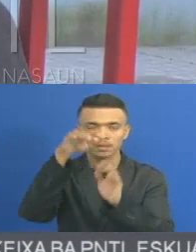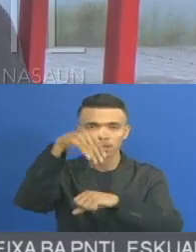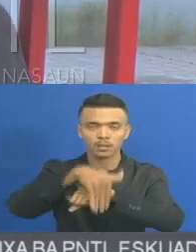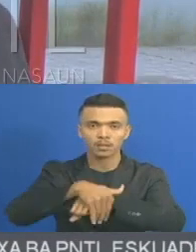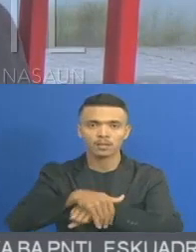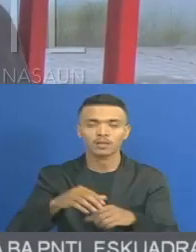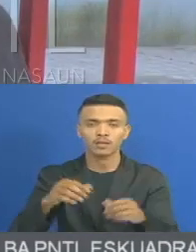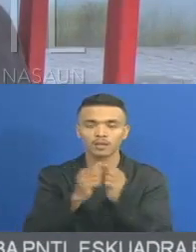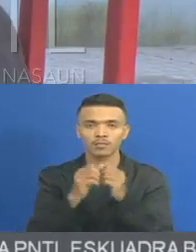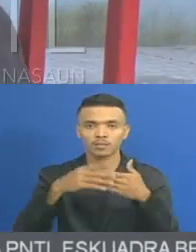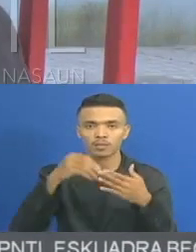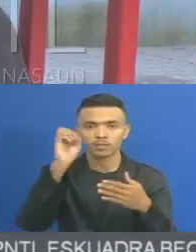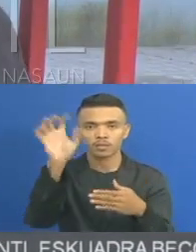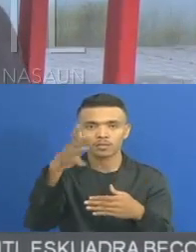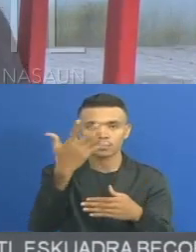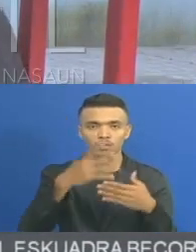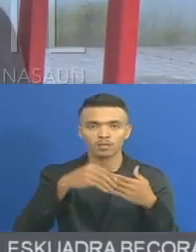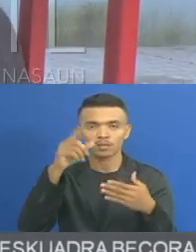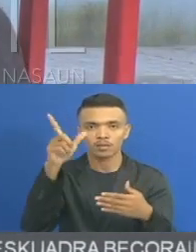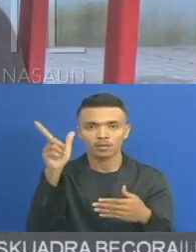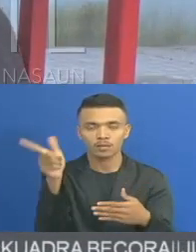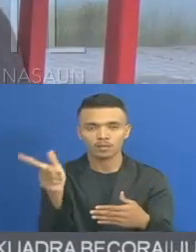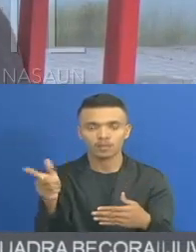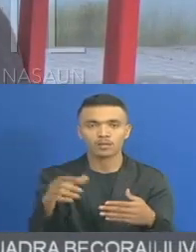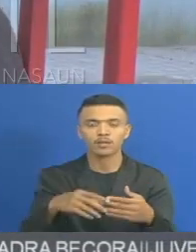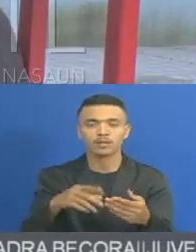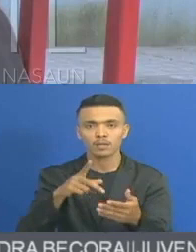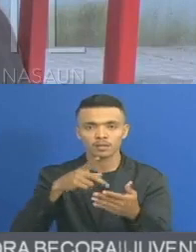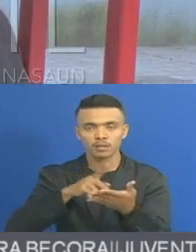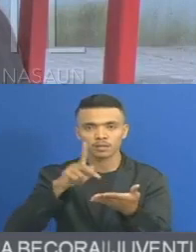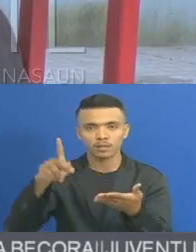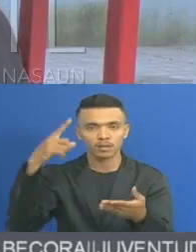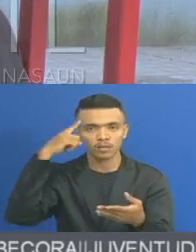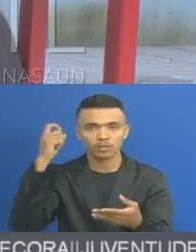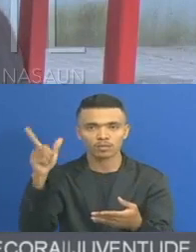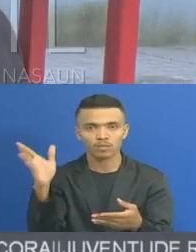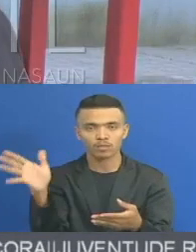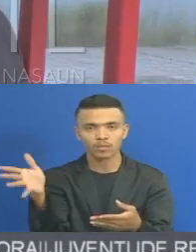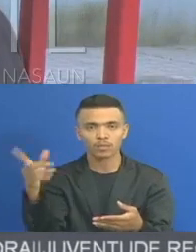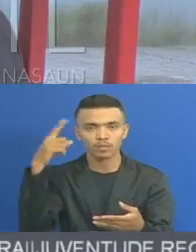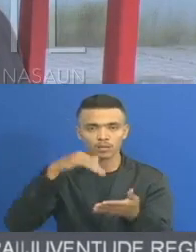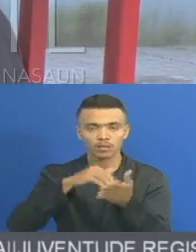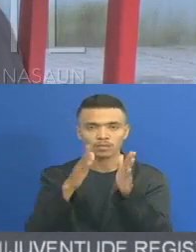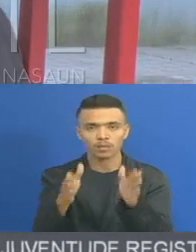$15, $20, balu kuarter balu 50 sen. Sa istudanti kuarter